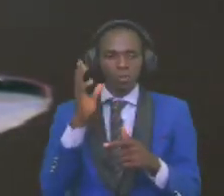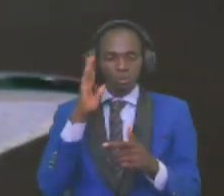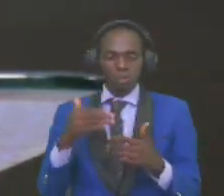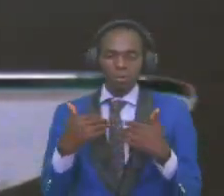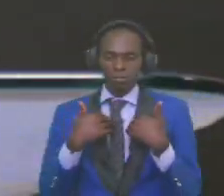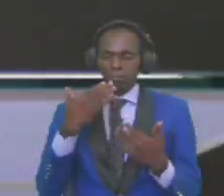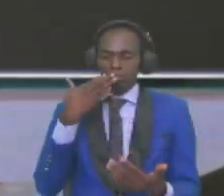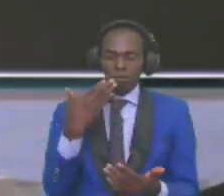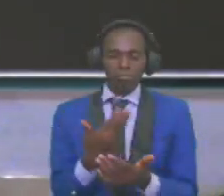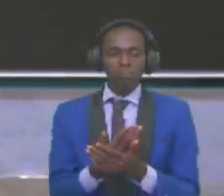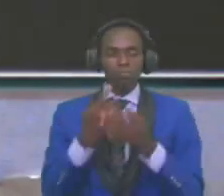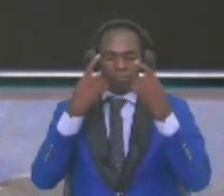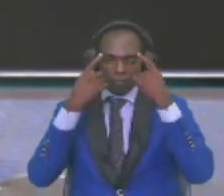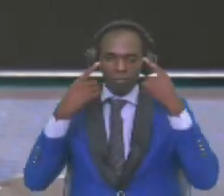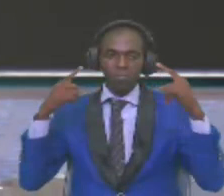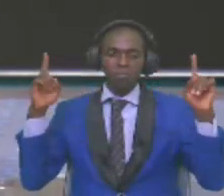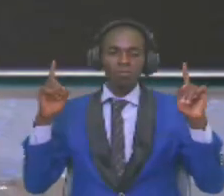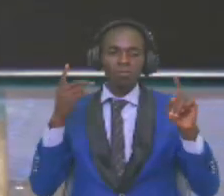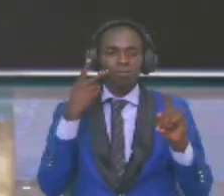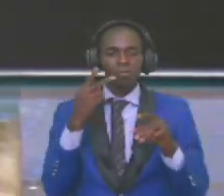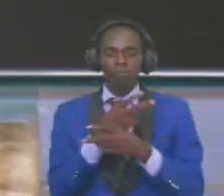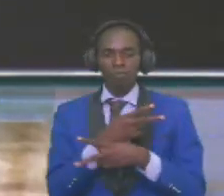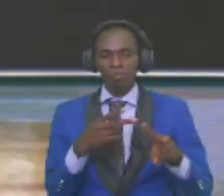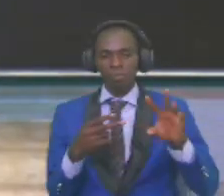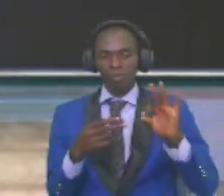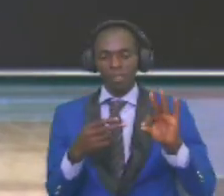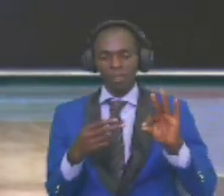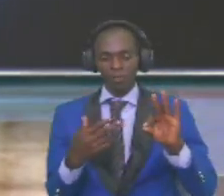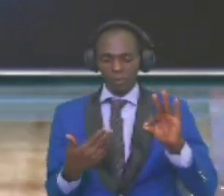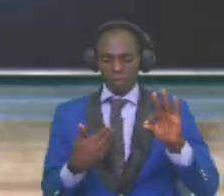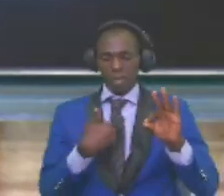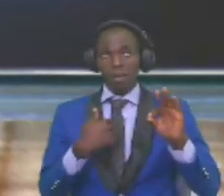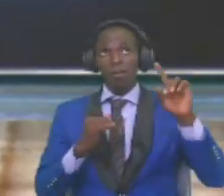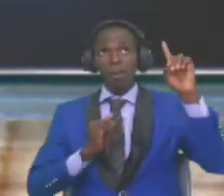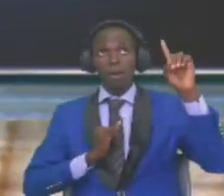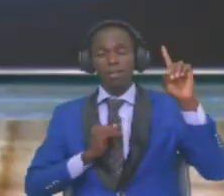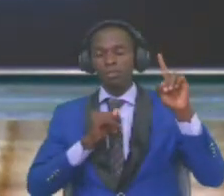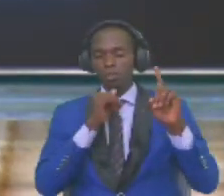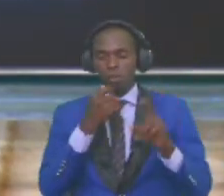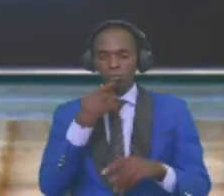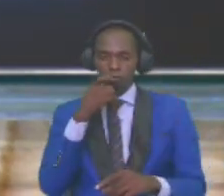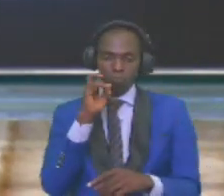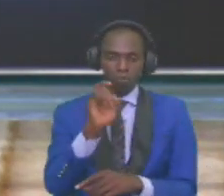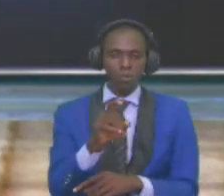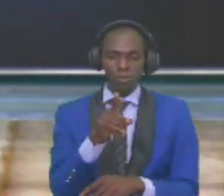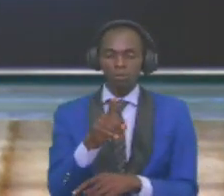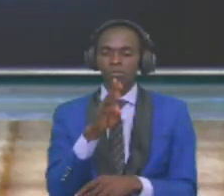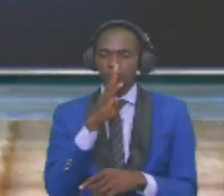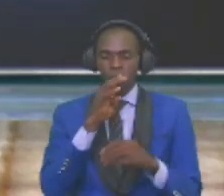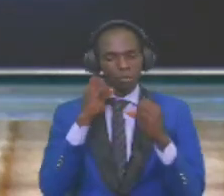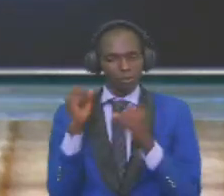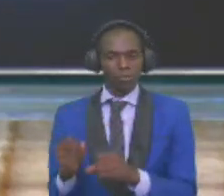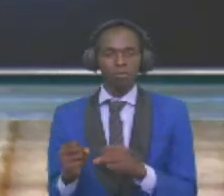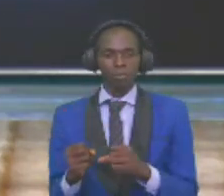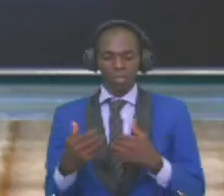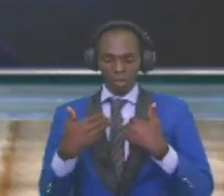alors que tu réussiras - le verset 9 ans ne paient pas donné cet ordre